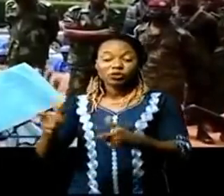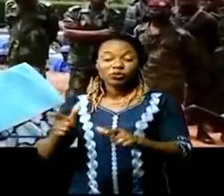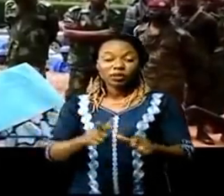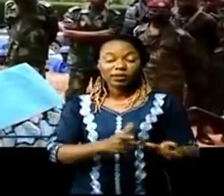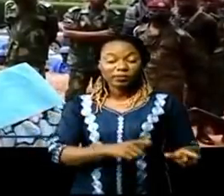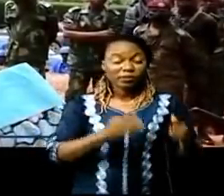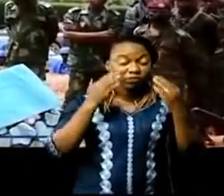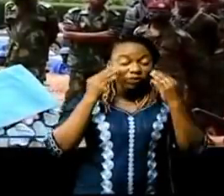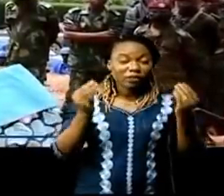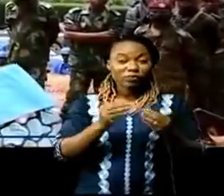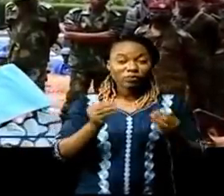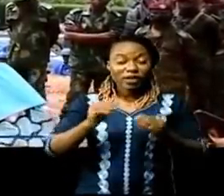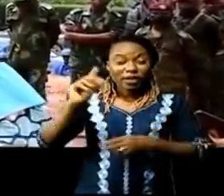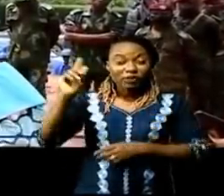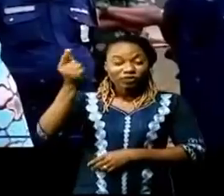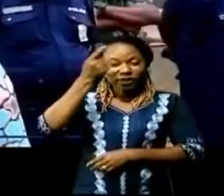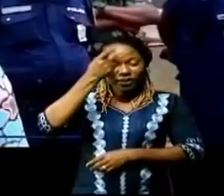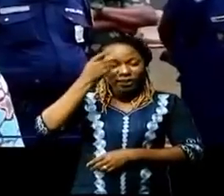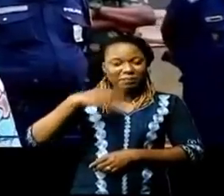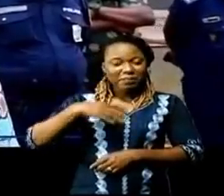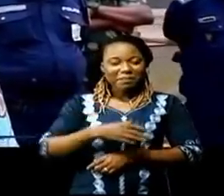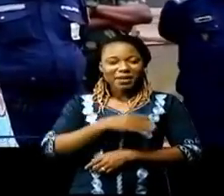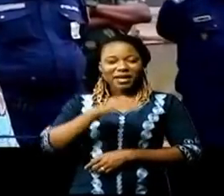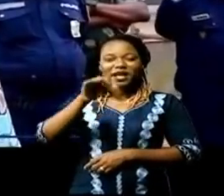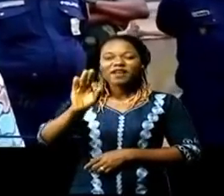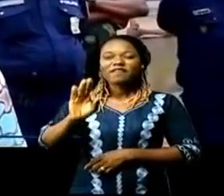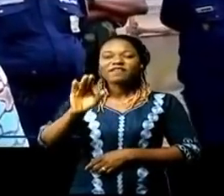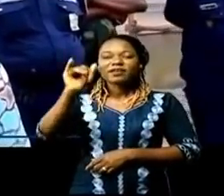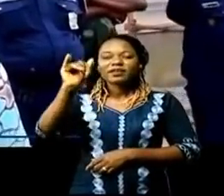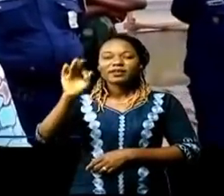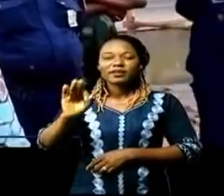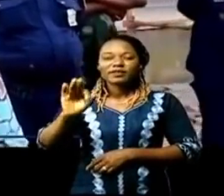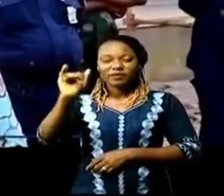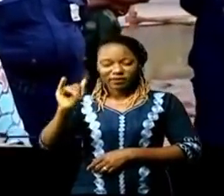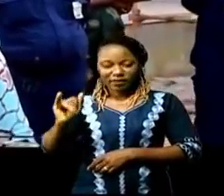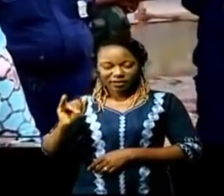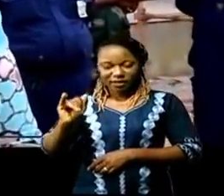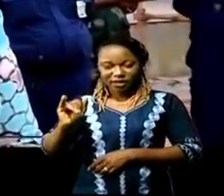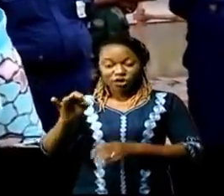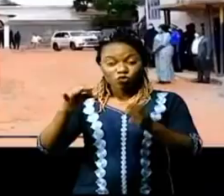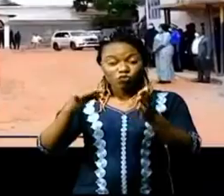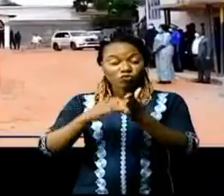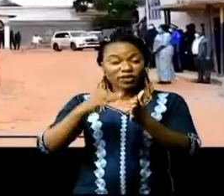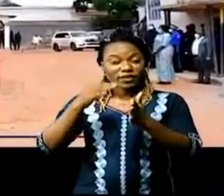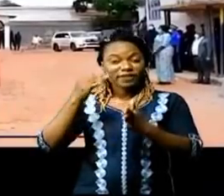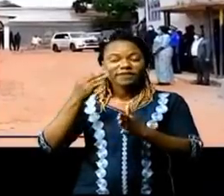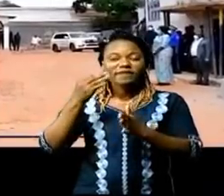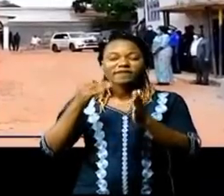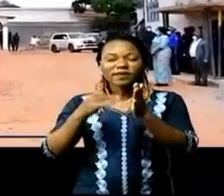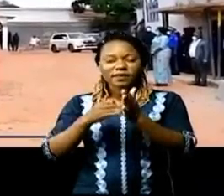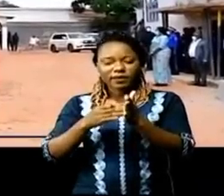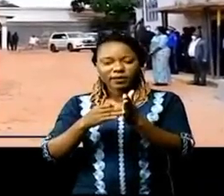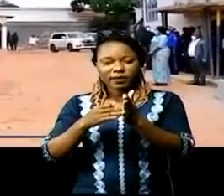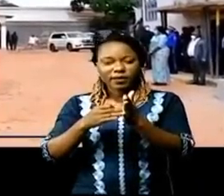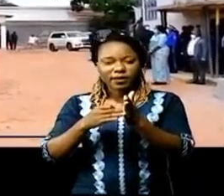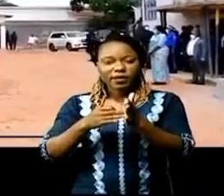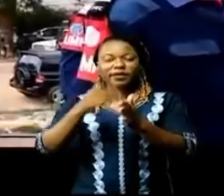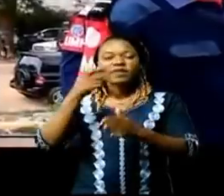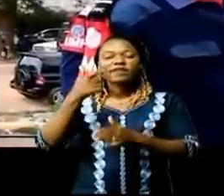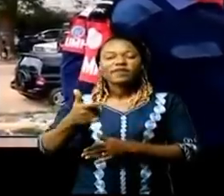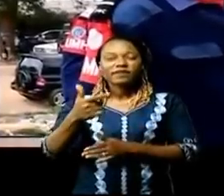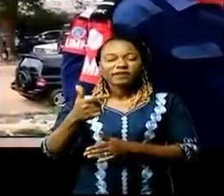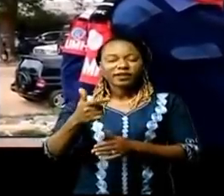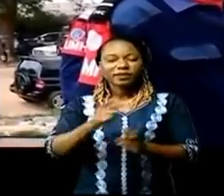manière que Madame le gouverneur de province a voulu commencer la journée de ce mardi 8 février 2022 à l'état-major de la PNC.